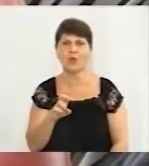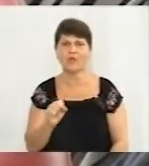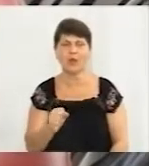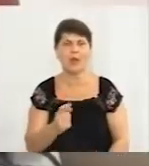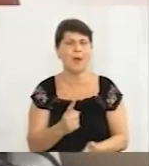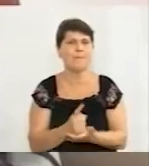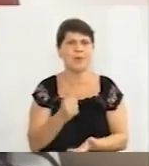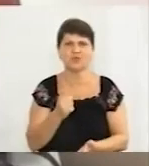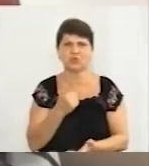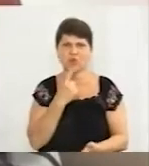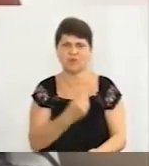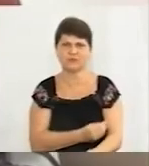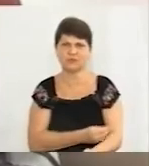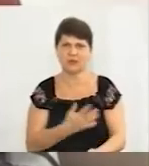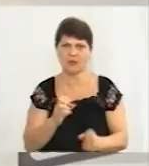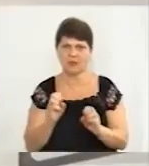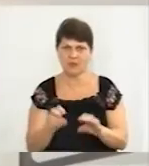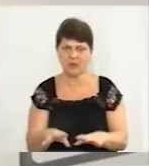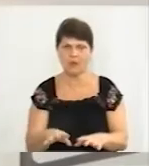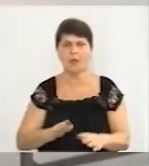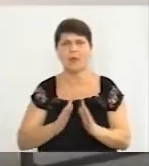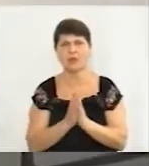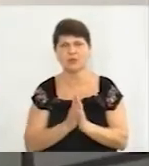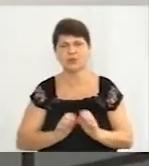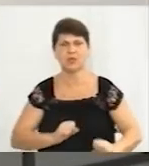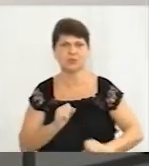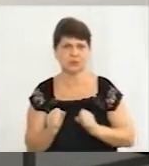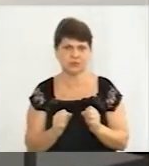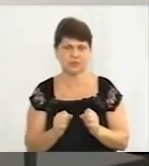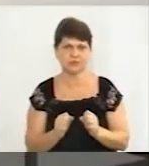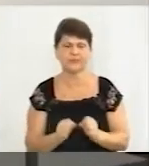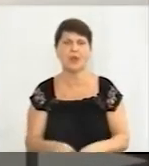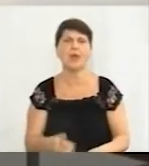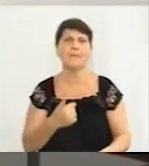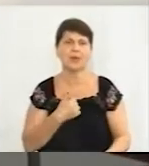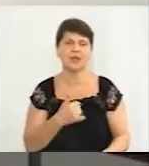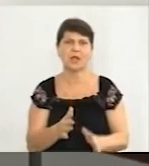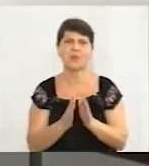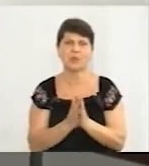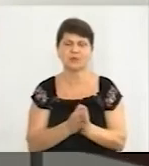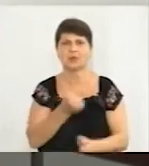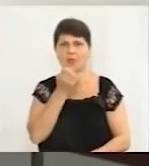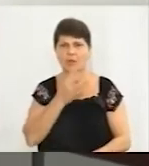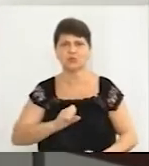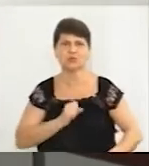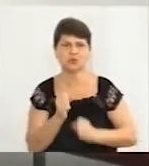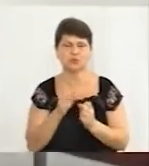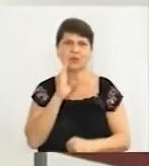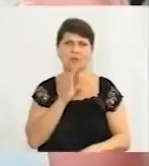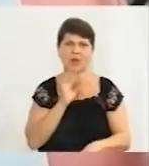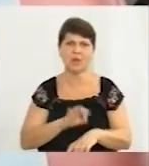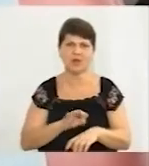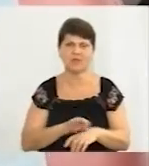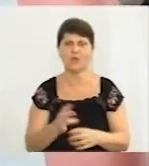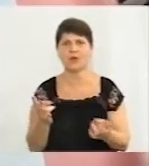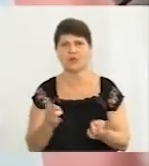попросили друзі. До процедури готувалася. Попросили хороші друзі, бо мама хвора, і щоб здати кров.